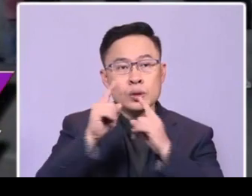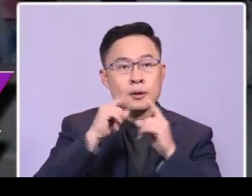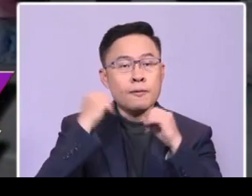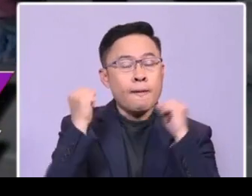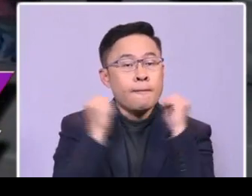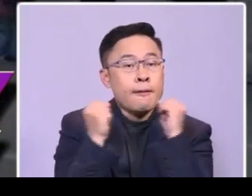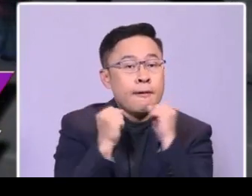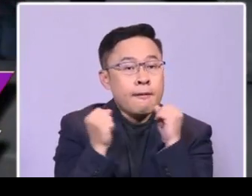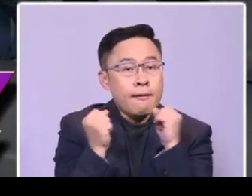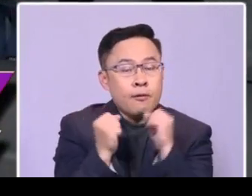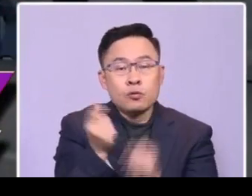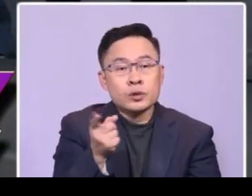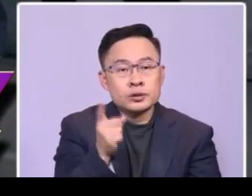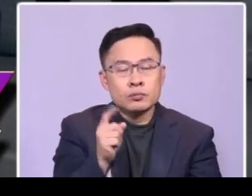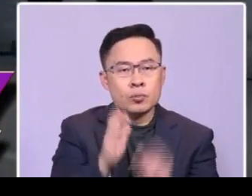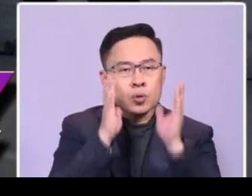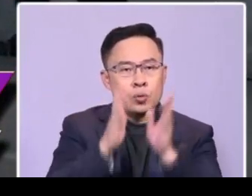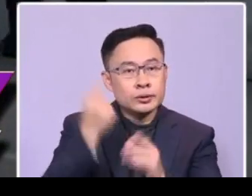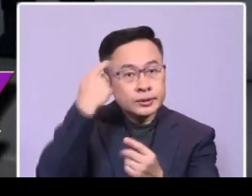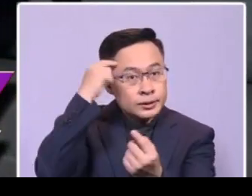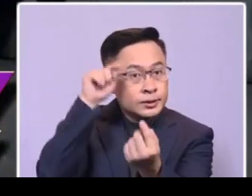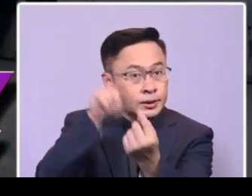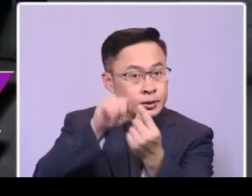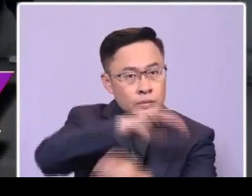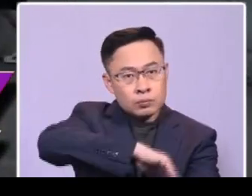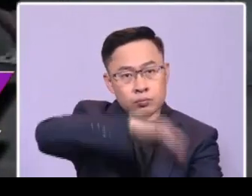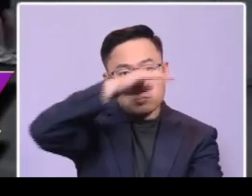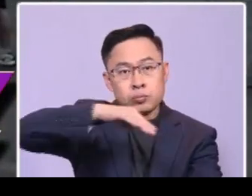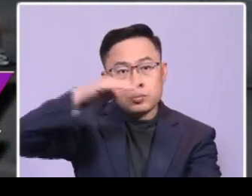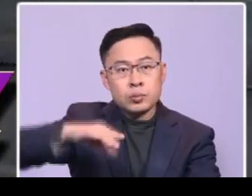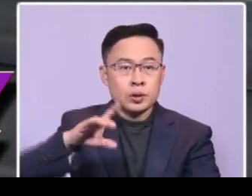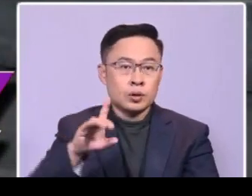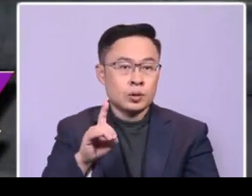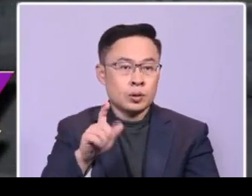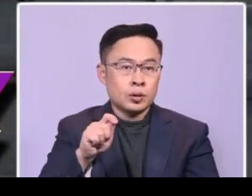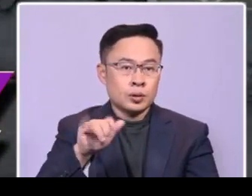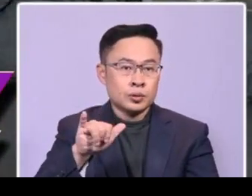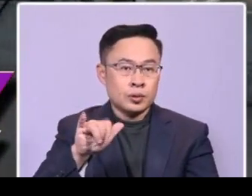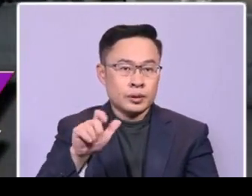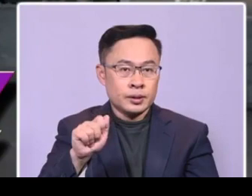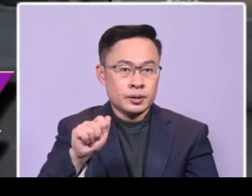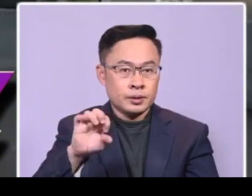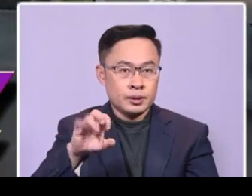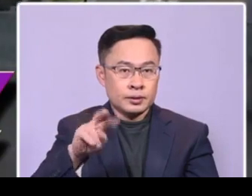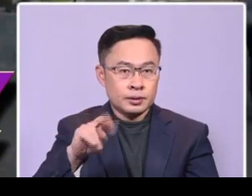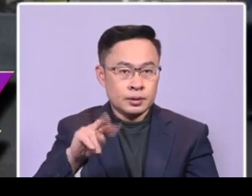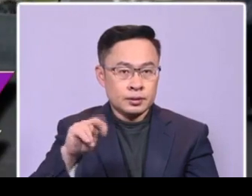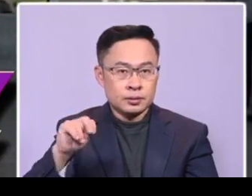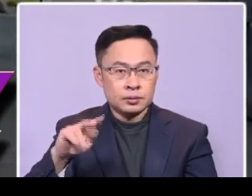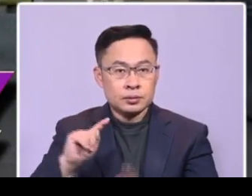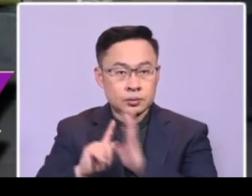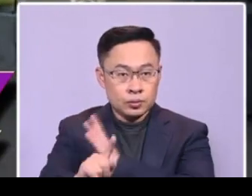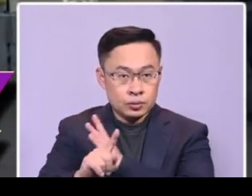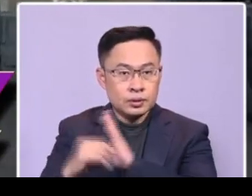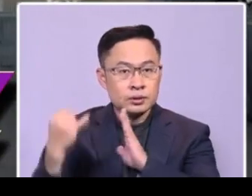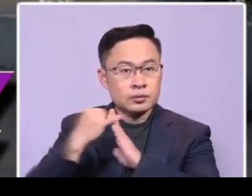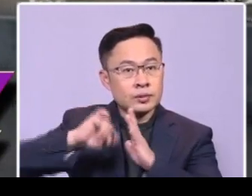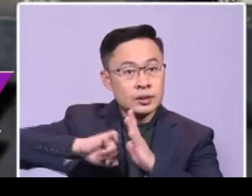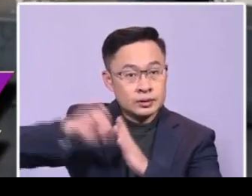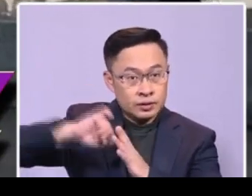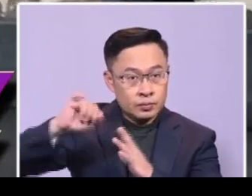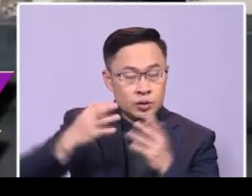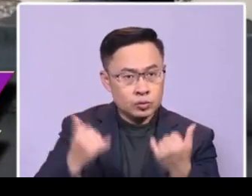หน้าหนาวในช่วงปลายปีเนี่ยคนก็จะพูดถึงดอยอินทนนท์เชียงใหม่เช้าวันนี้ผู้สื่อข่าวรายงานว่าอากาศ